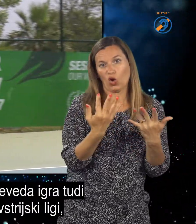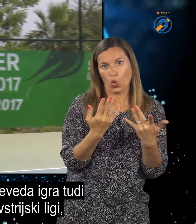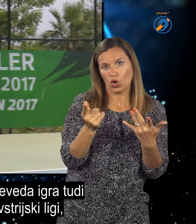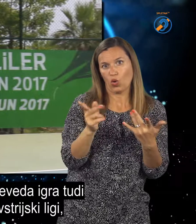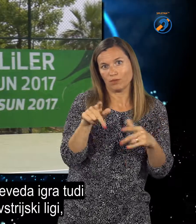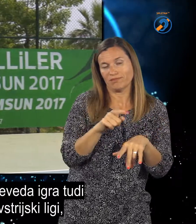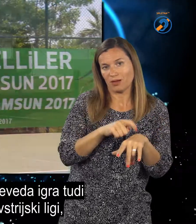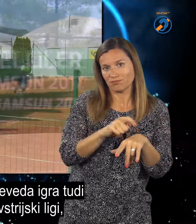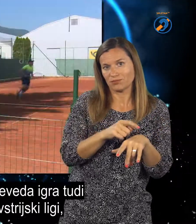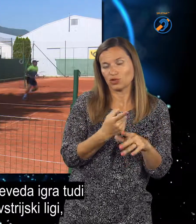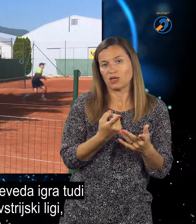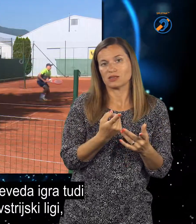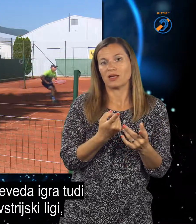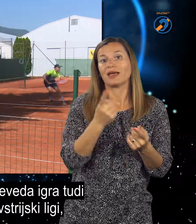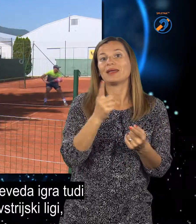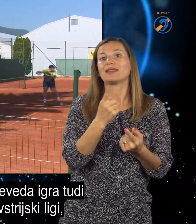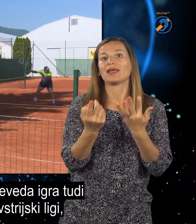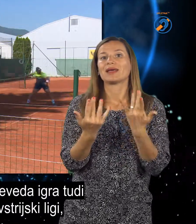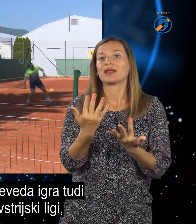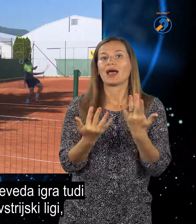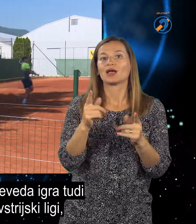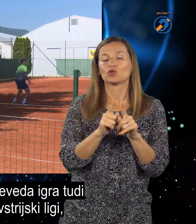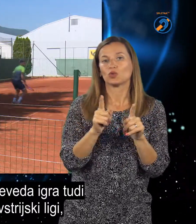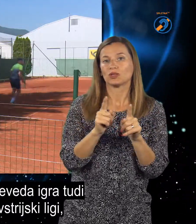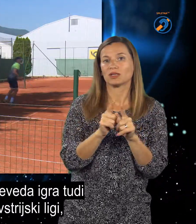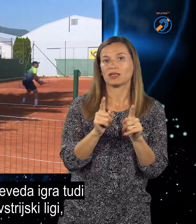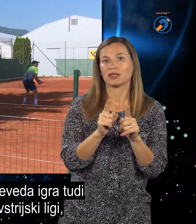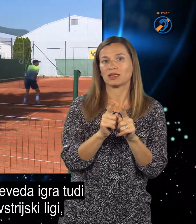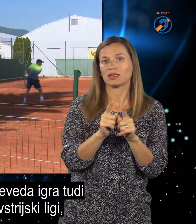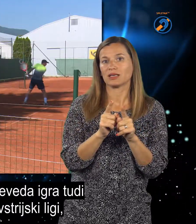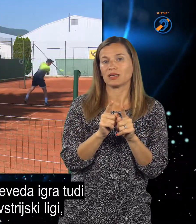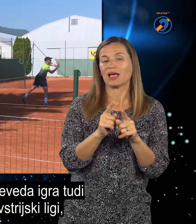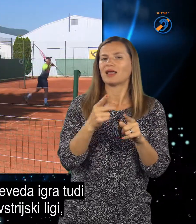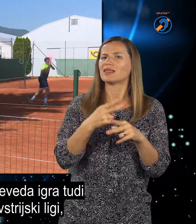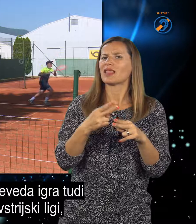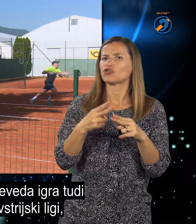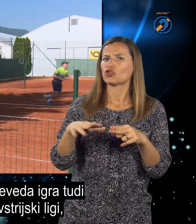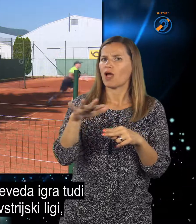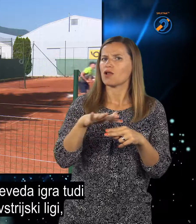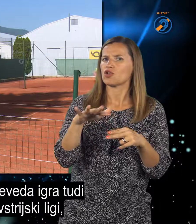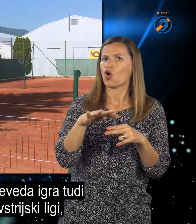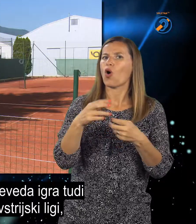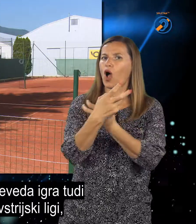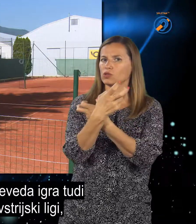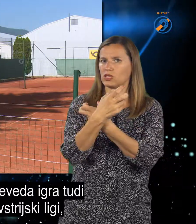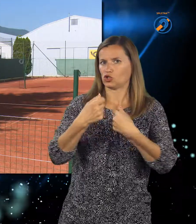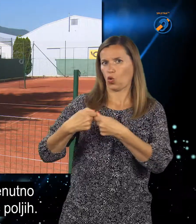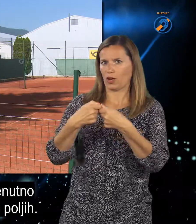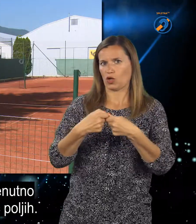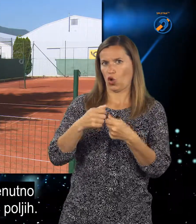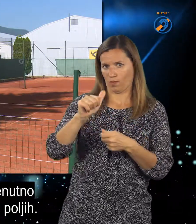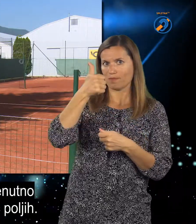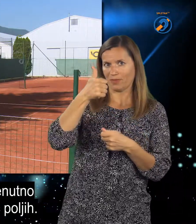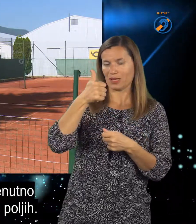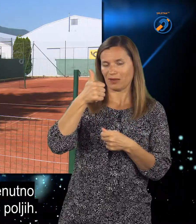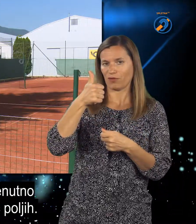utegne, in pa seveda igra tudi ligo se pravi deželno ligo avstrijsko,